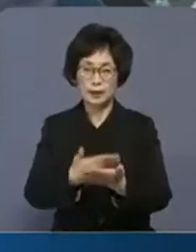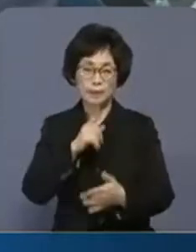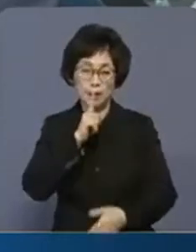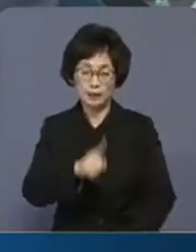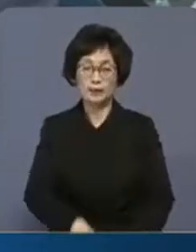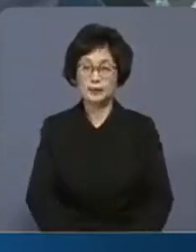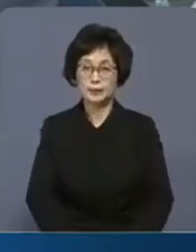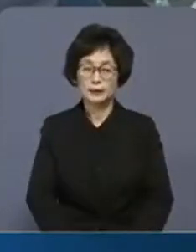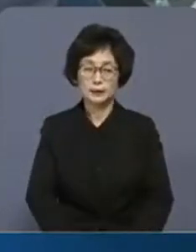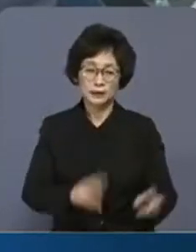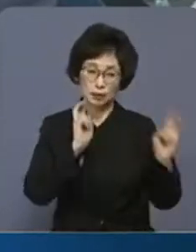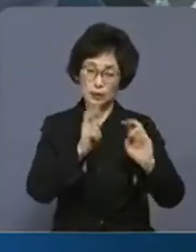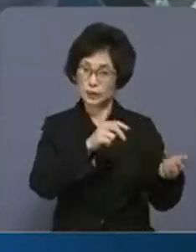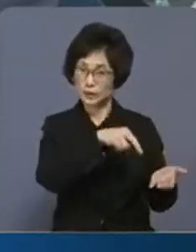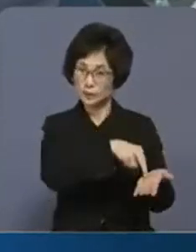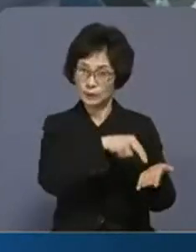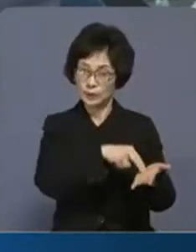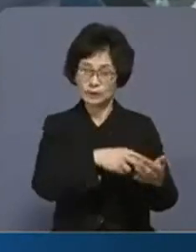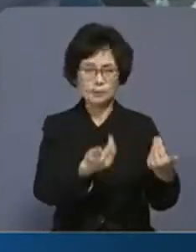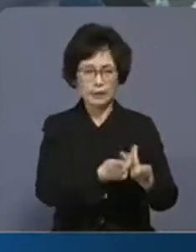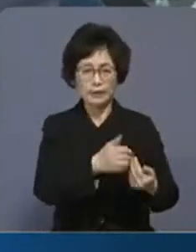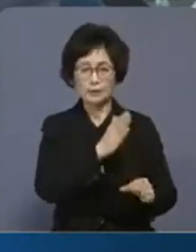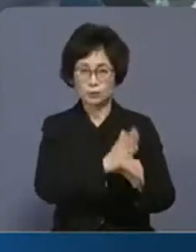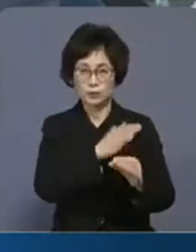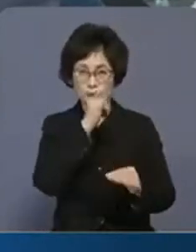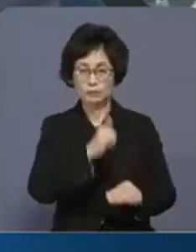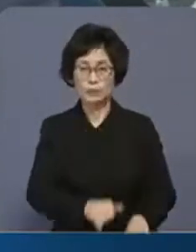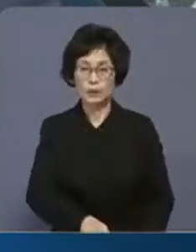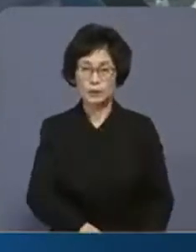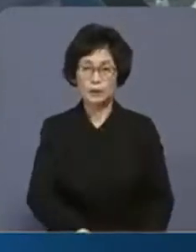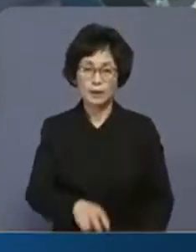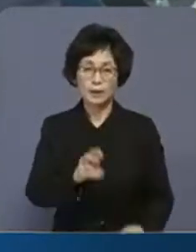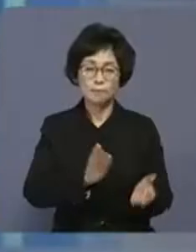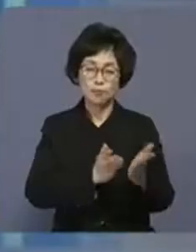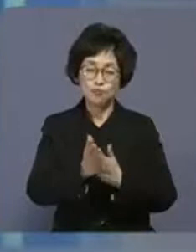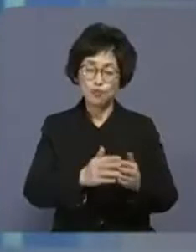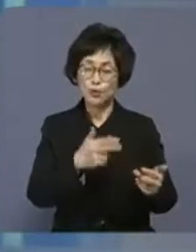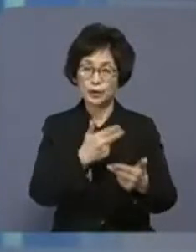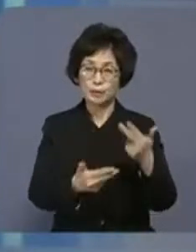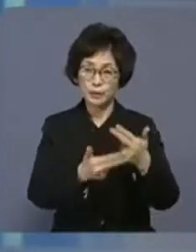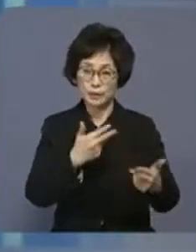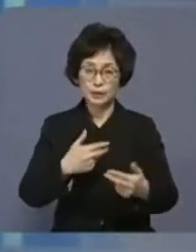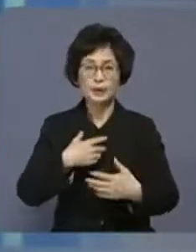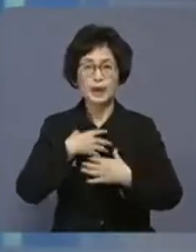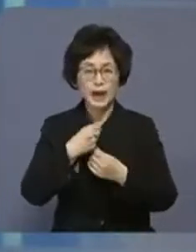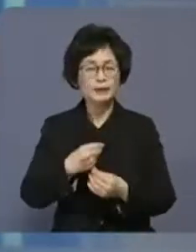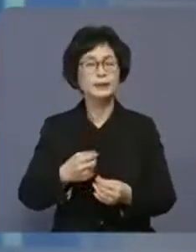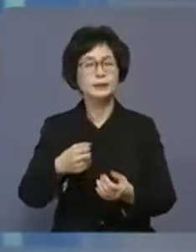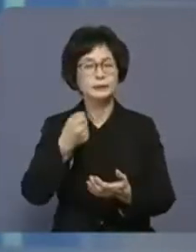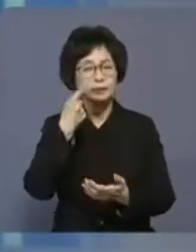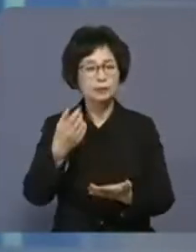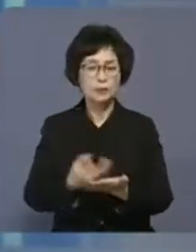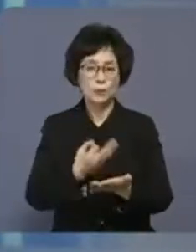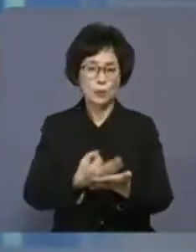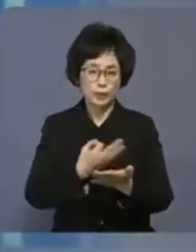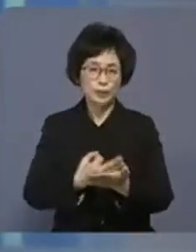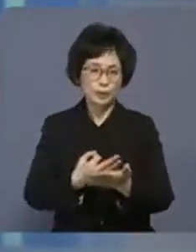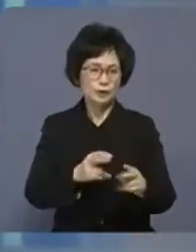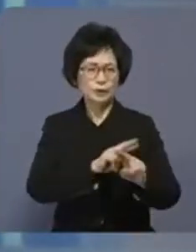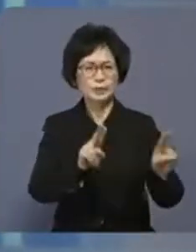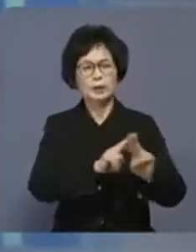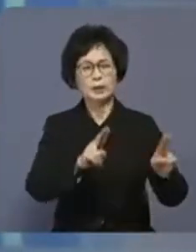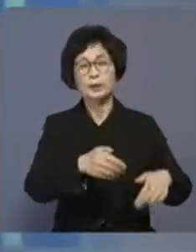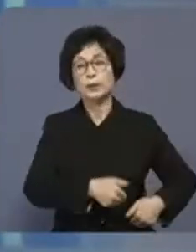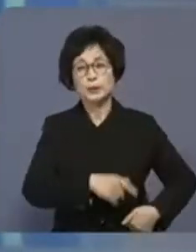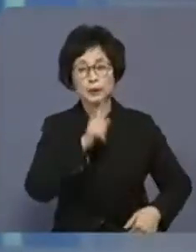화주 측이 좀 반대를 하고 있는 상황이죠 4 무역협회 등 화주 들은 안전 우리 이제 전면 폐지 를 외치고 있습니다 안 전 운